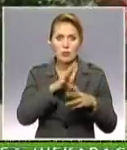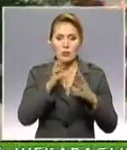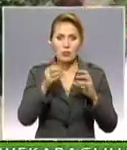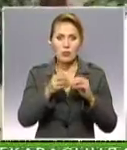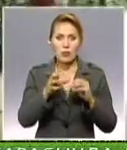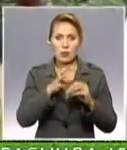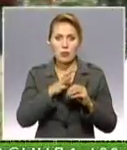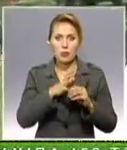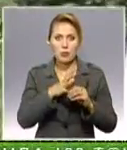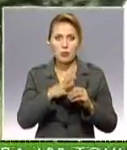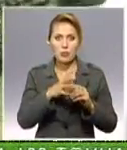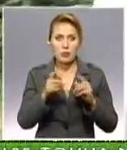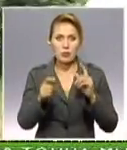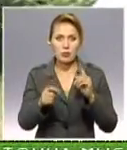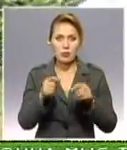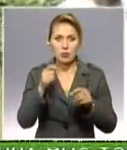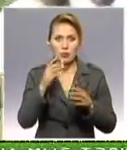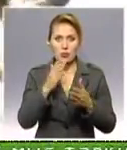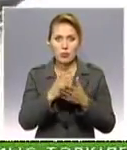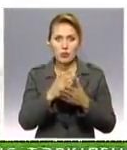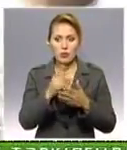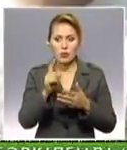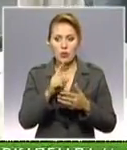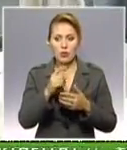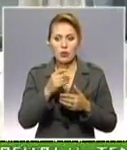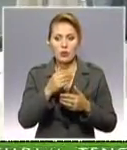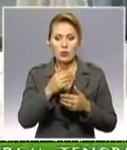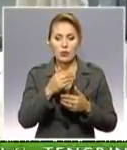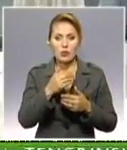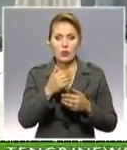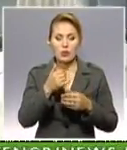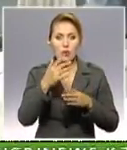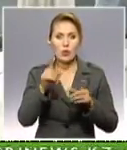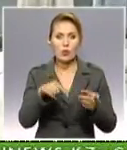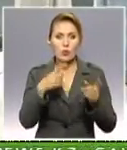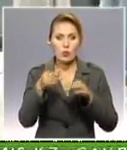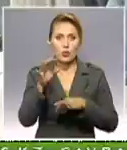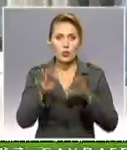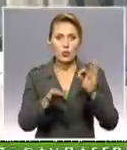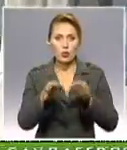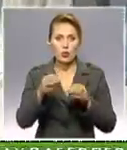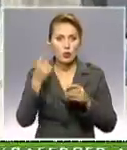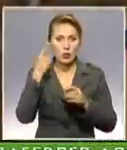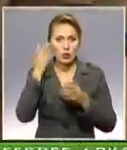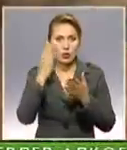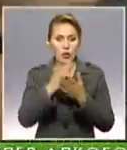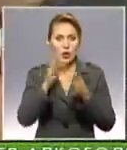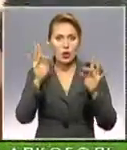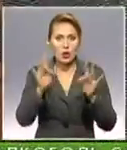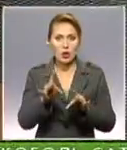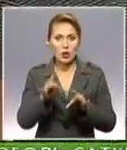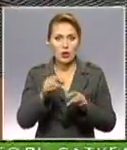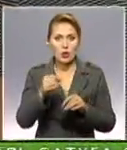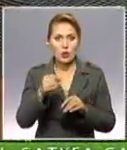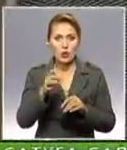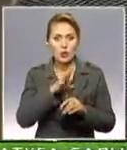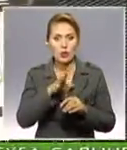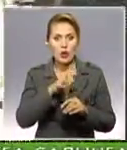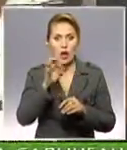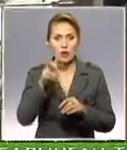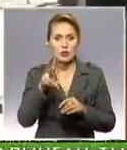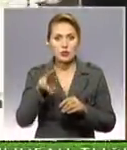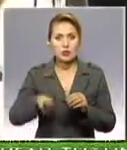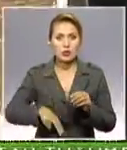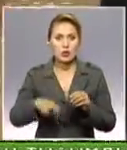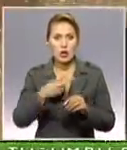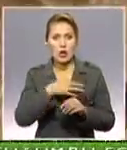визуальных? Нарушения есть уже то, что два этажа настроили. Көшпелі соттың келетінін естіп білген мейрамхана кешенінің арт директоры мен